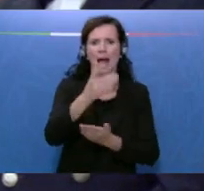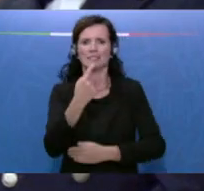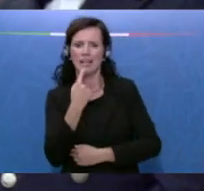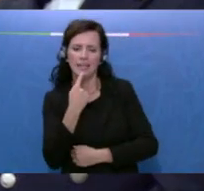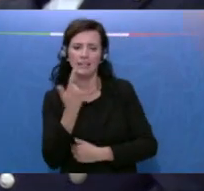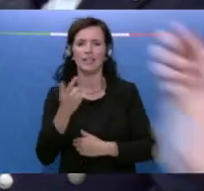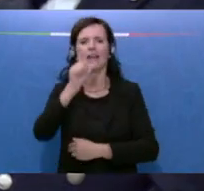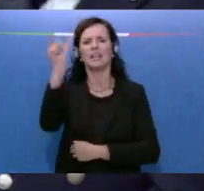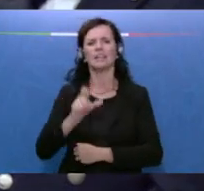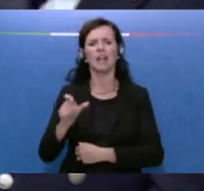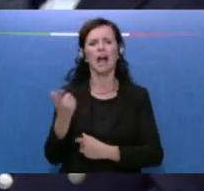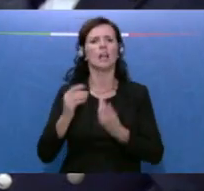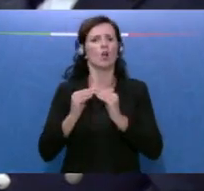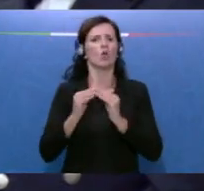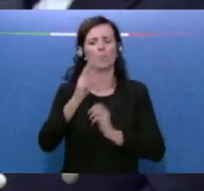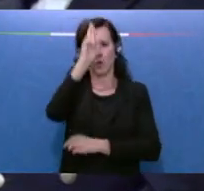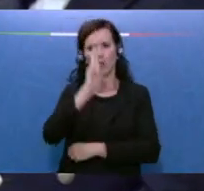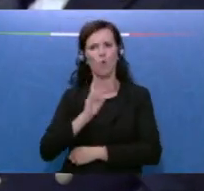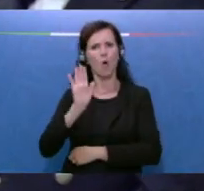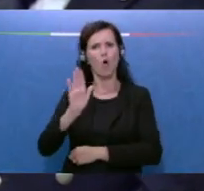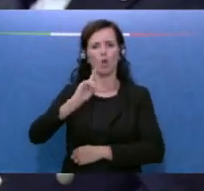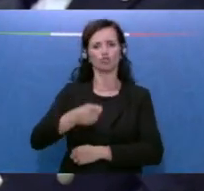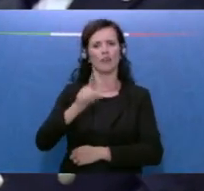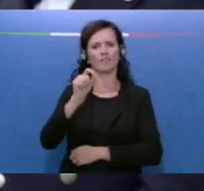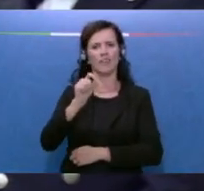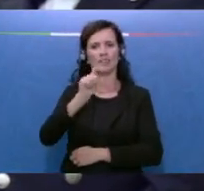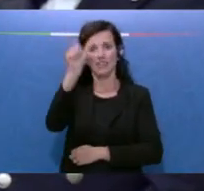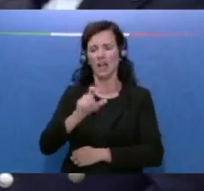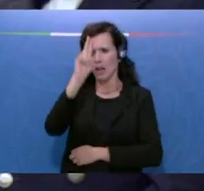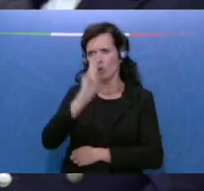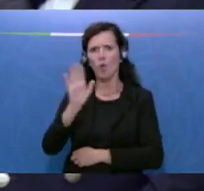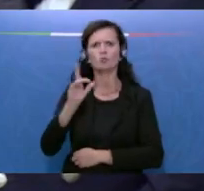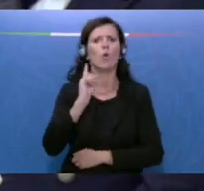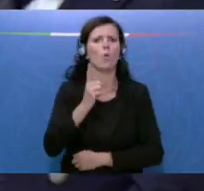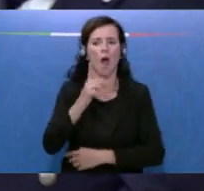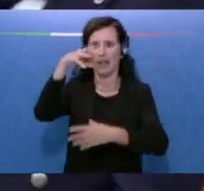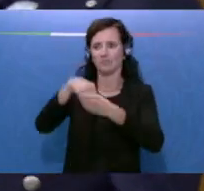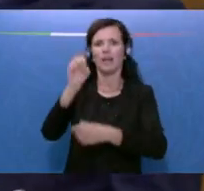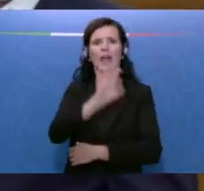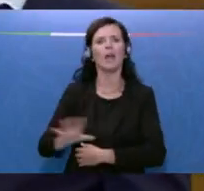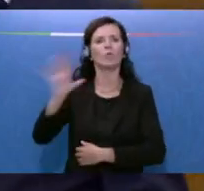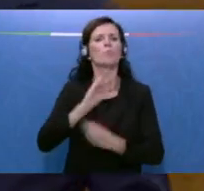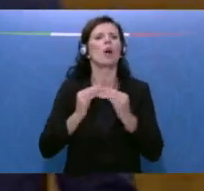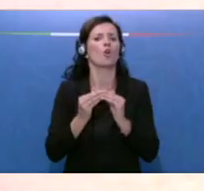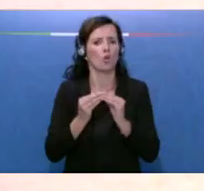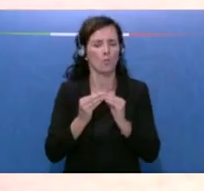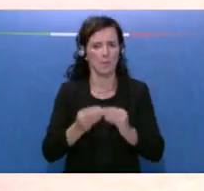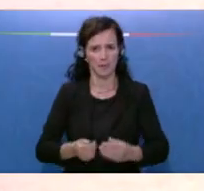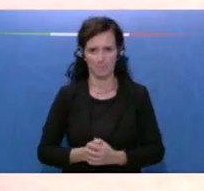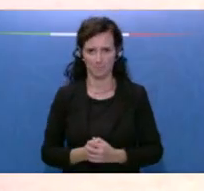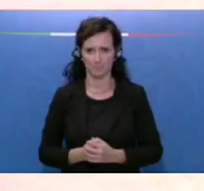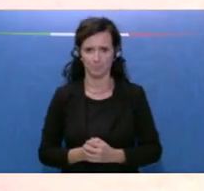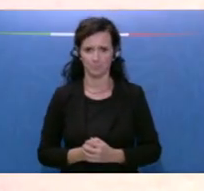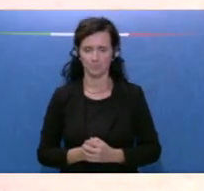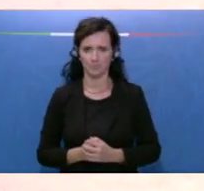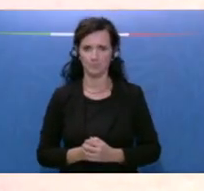avere nel g20 ma anche in europa per favorire questo processo è il